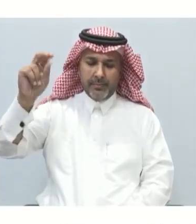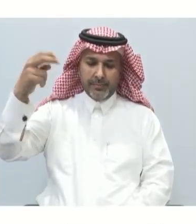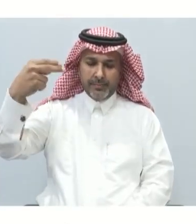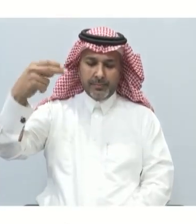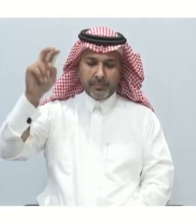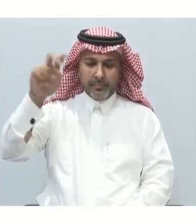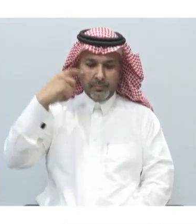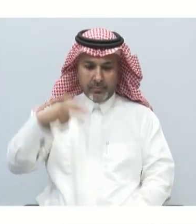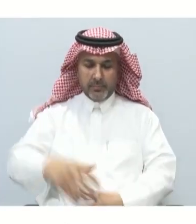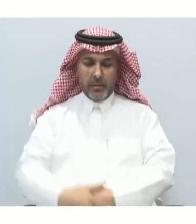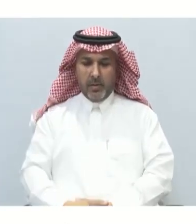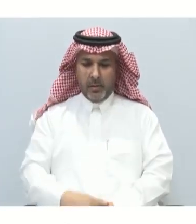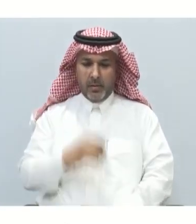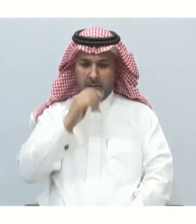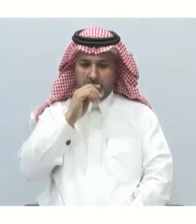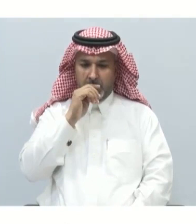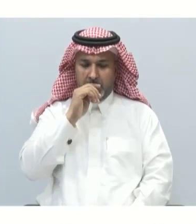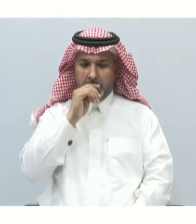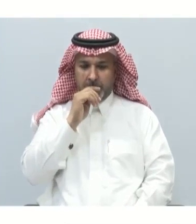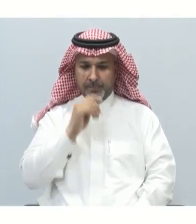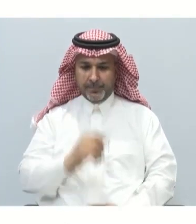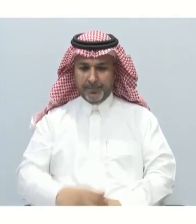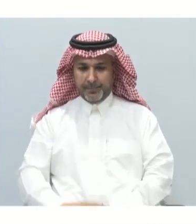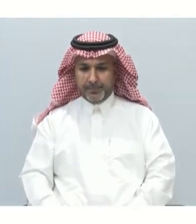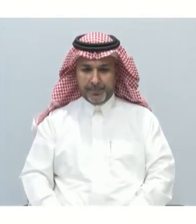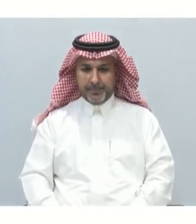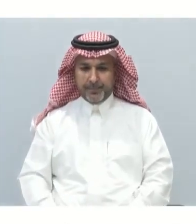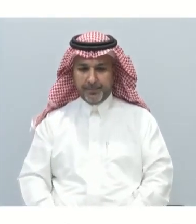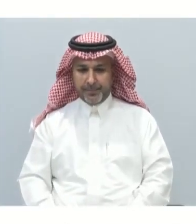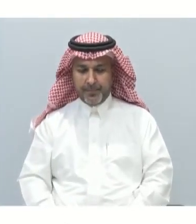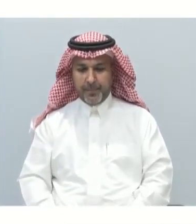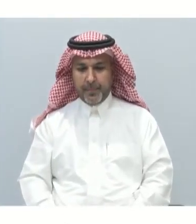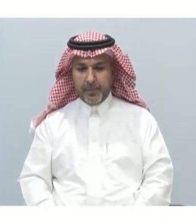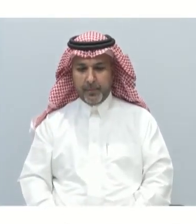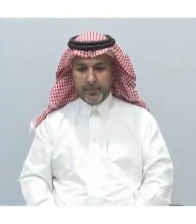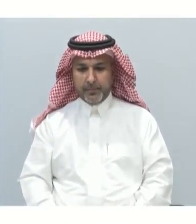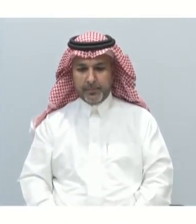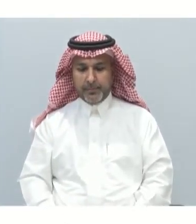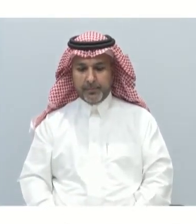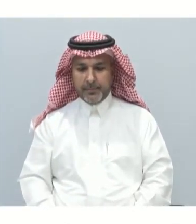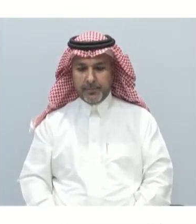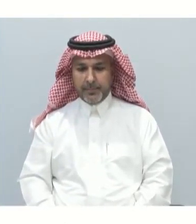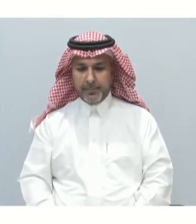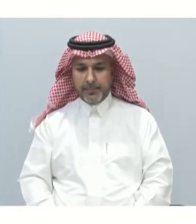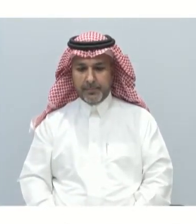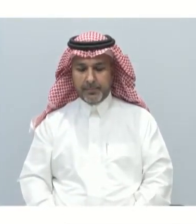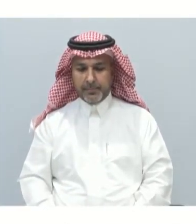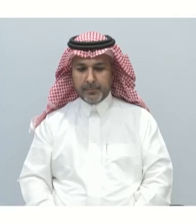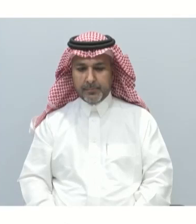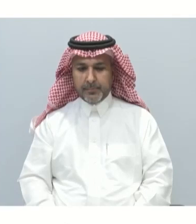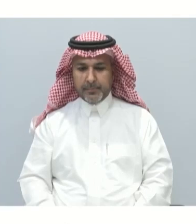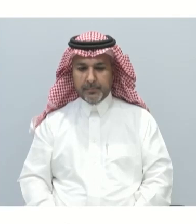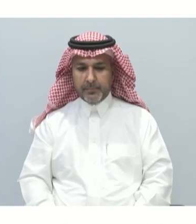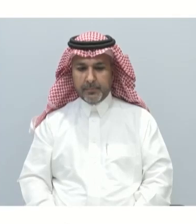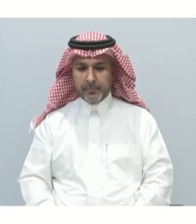المثال الثاني في هذا الدرس يمكن معليش انا كاتب مثال واحد ومثال اين اذا كانت معادله